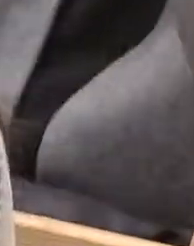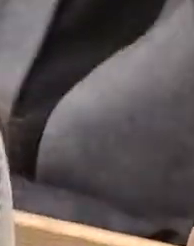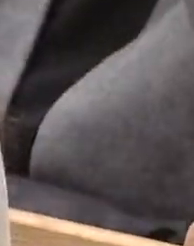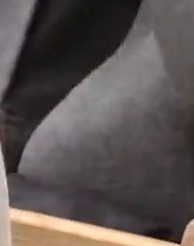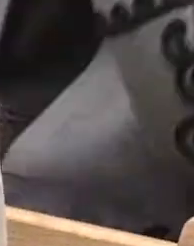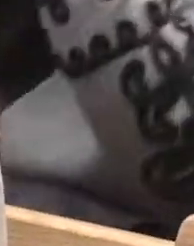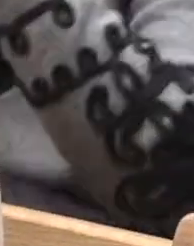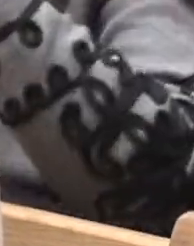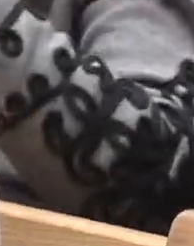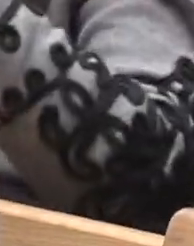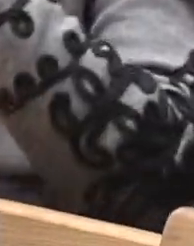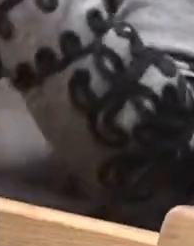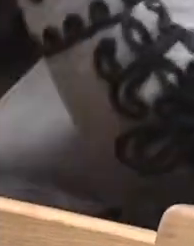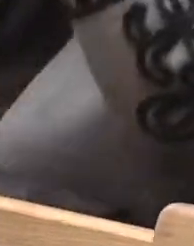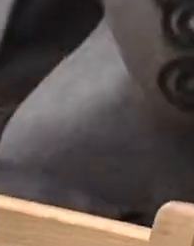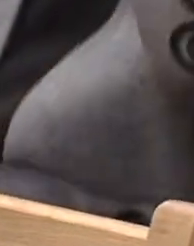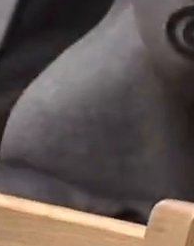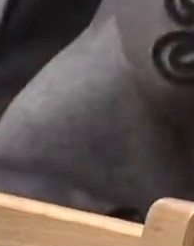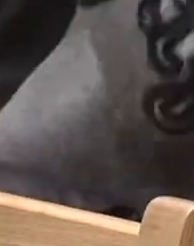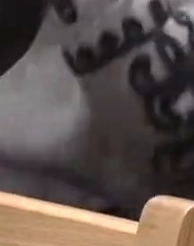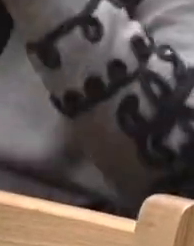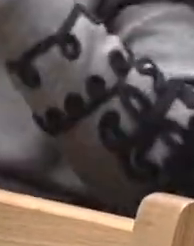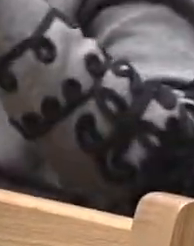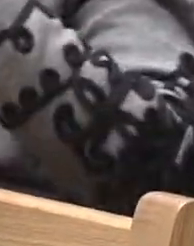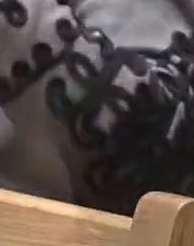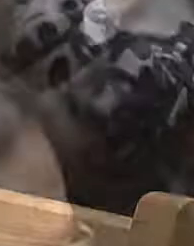피 흘려 죽으시기까지 나를